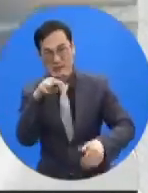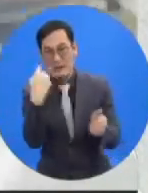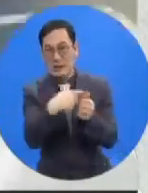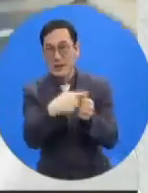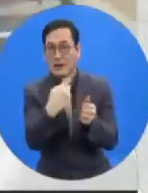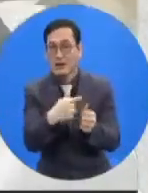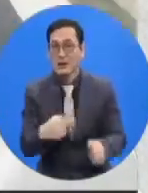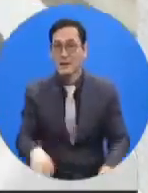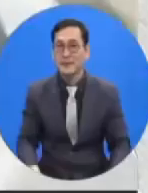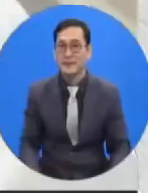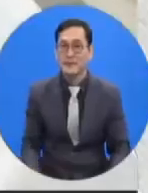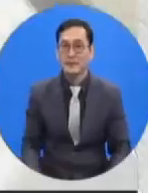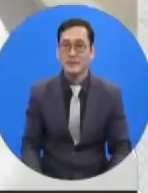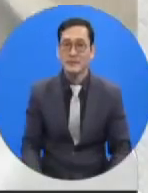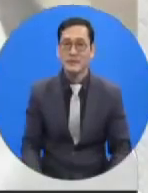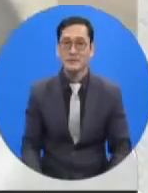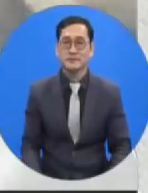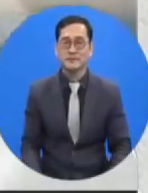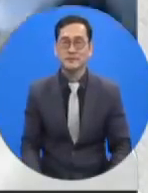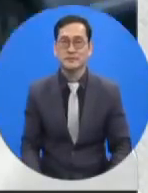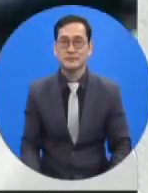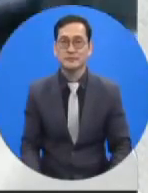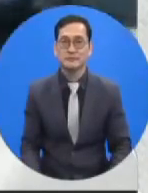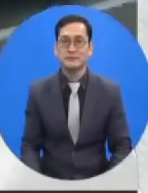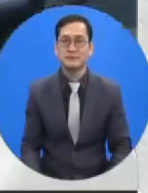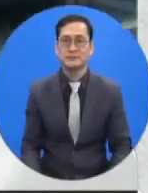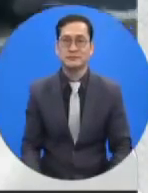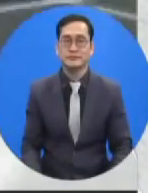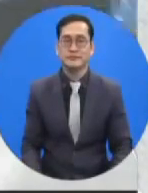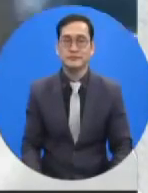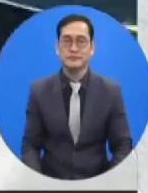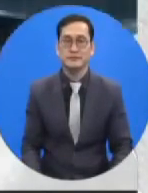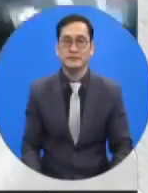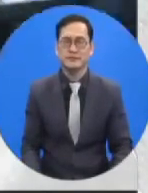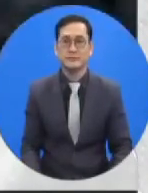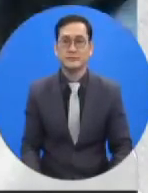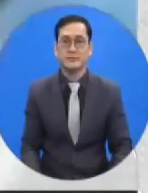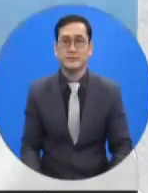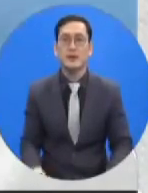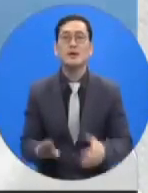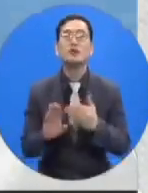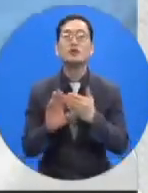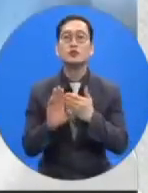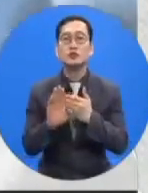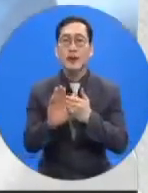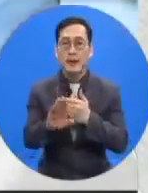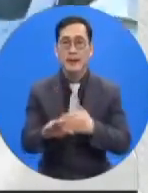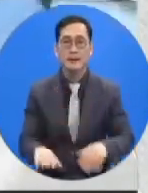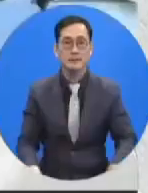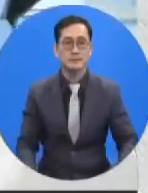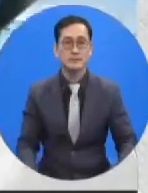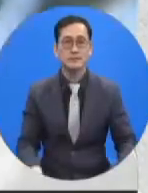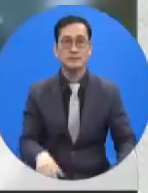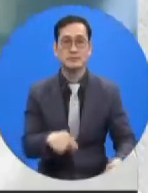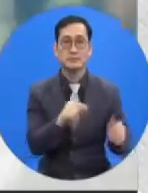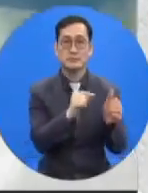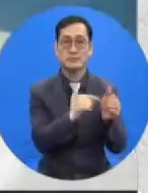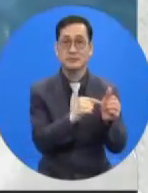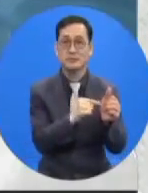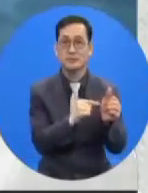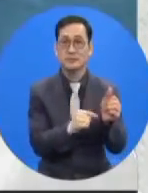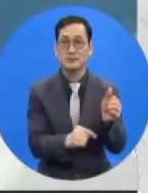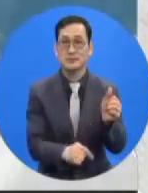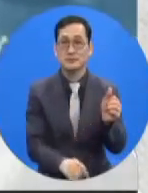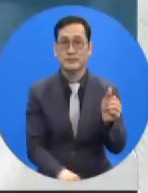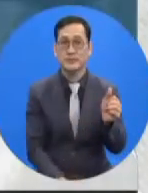마당 아니겠어요? 그러다 보니까 어떤 일이 벌어졌냐면 여러분 기억하실 거예요. 청문회 막 끝난 그 밤에 무슨